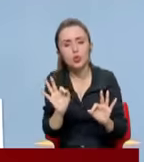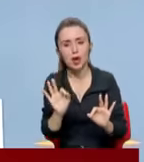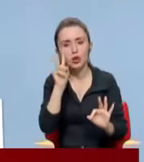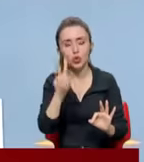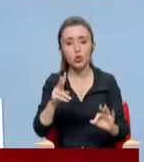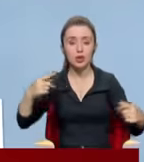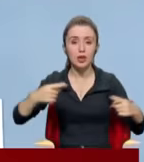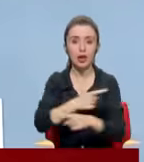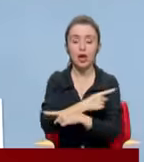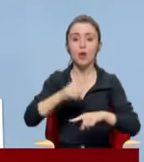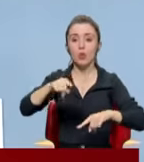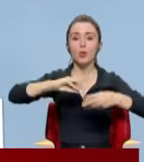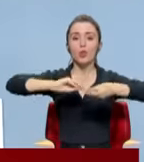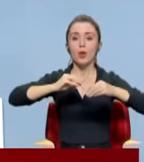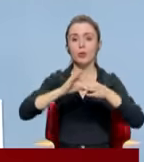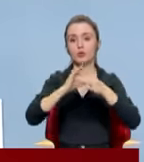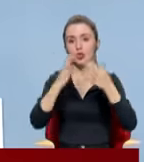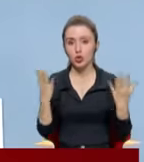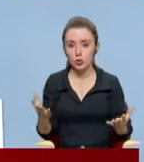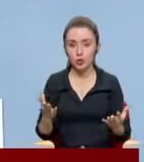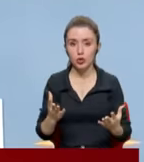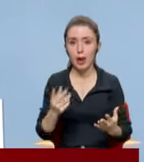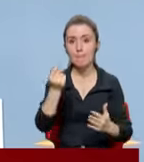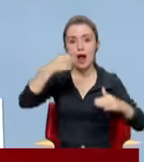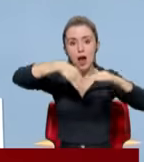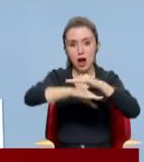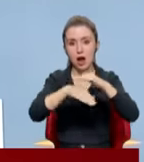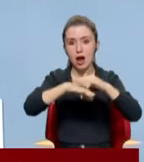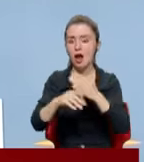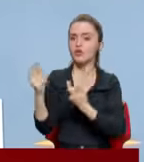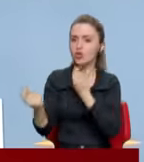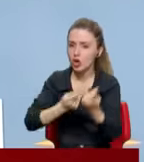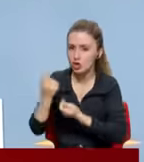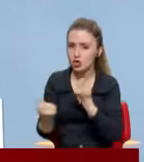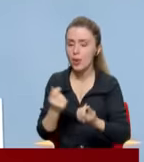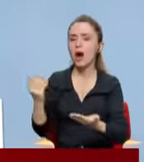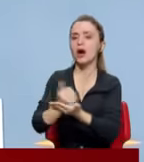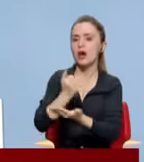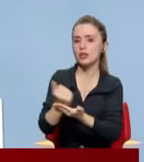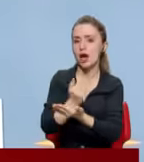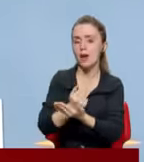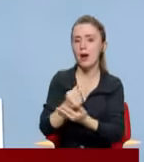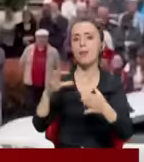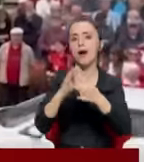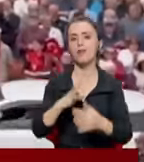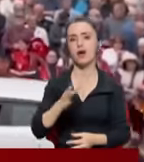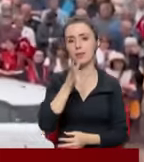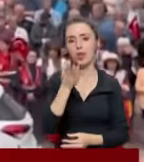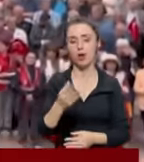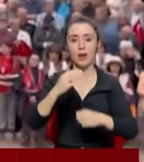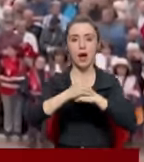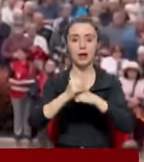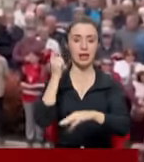tersine bu sıkıntıların çözümünün yatırımdan çalışmaktan kazanmaktan geçtiğini de biz